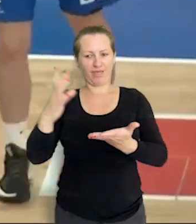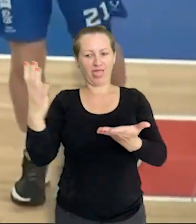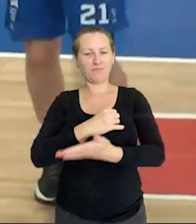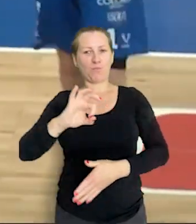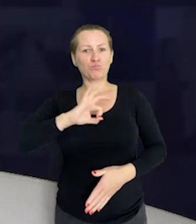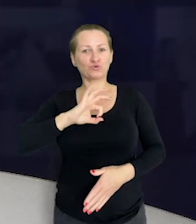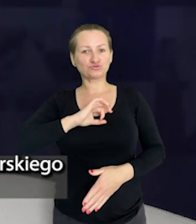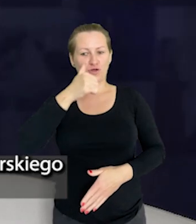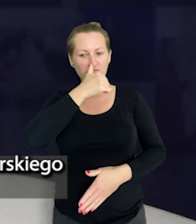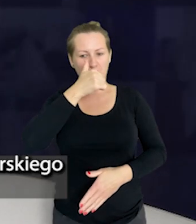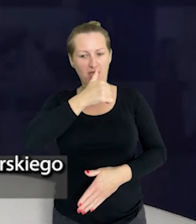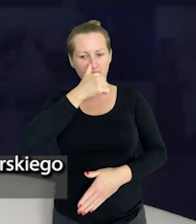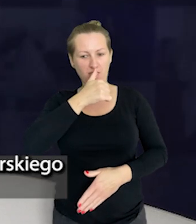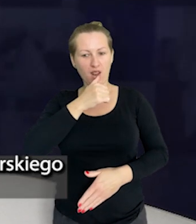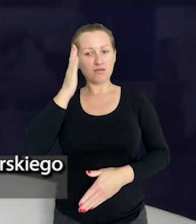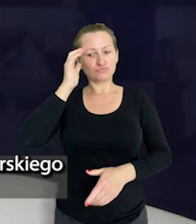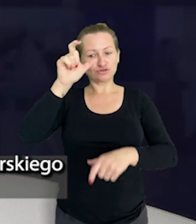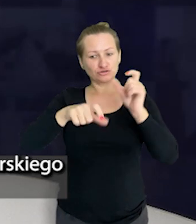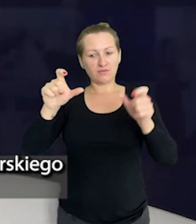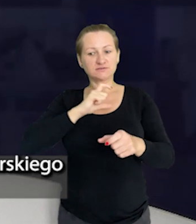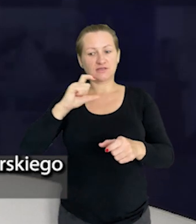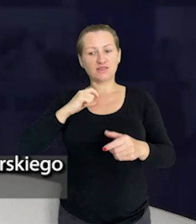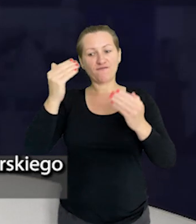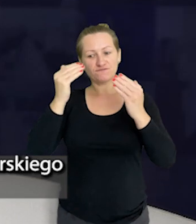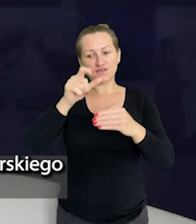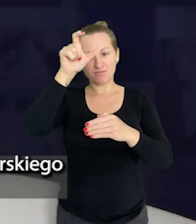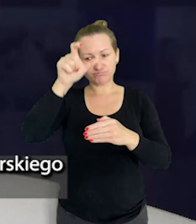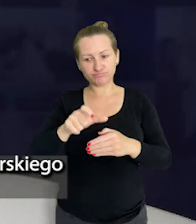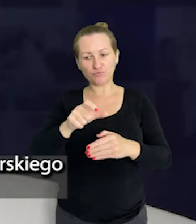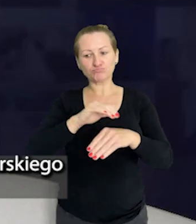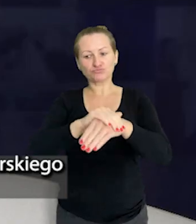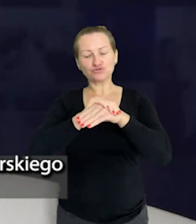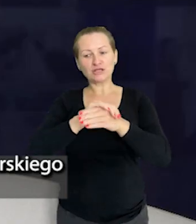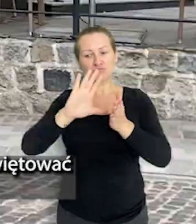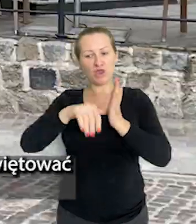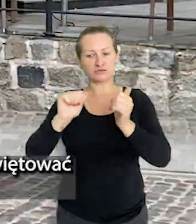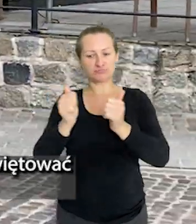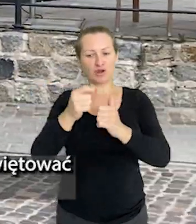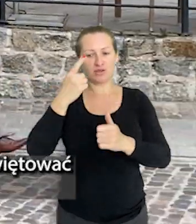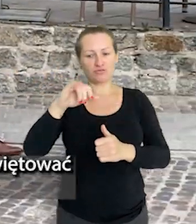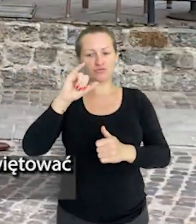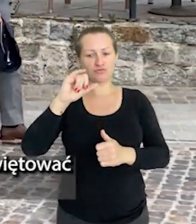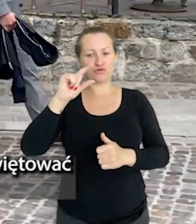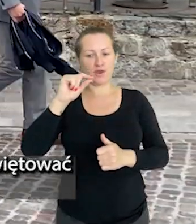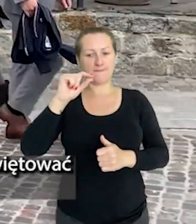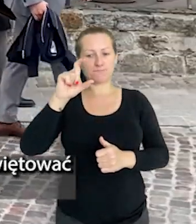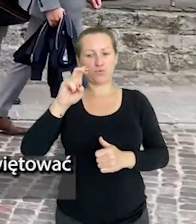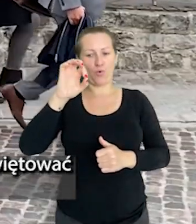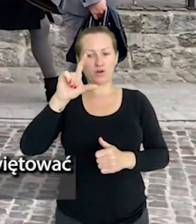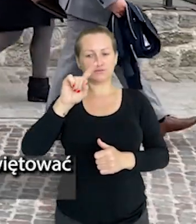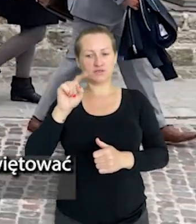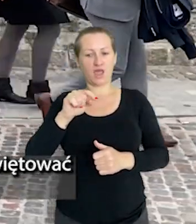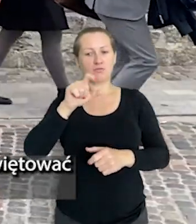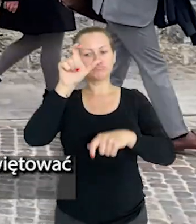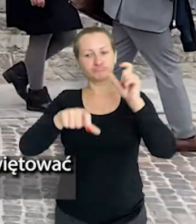brązowymi medalami. Mieszkańcy Starogardu powitali w minionym tygodniu przyjaciół z miasta partnerskiego Diepholz. Prawie 70-osobowa